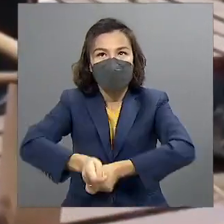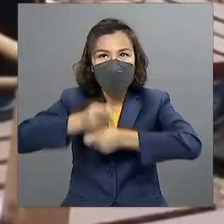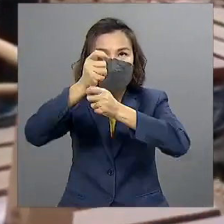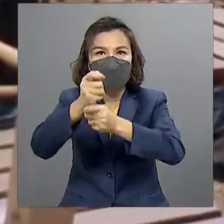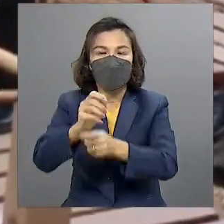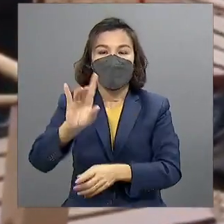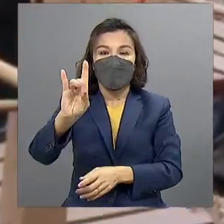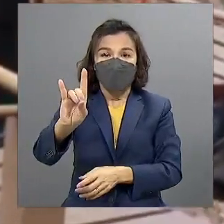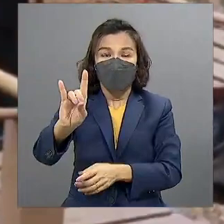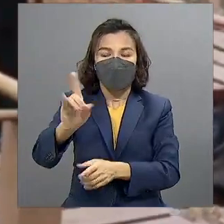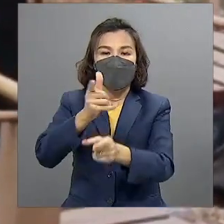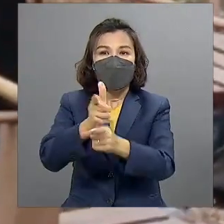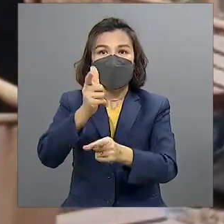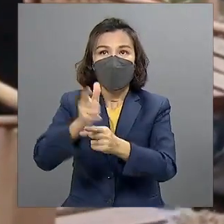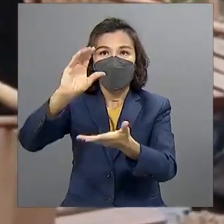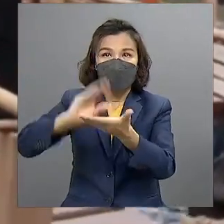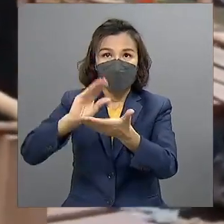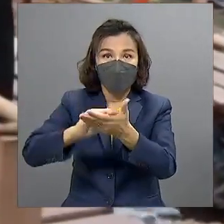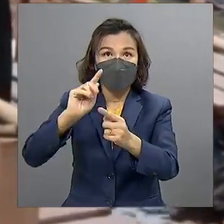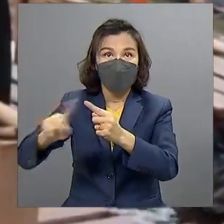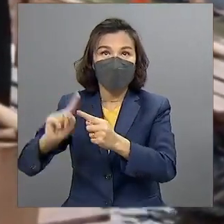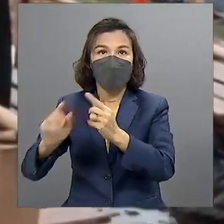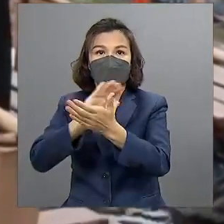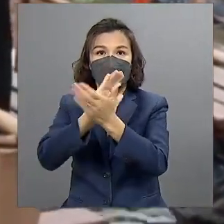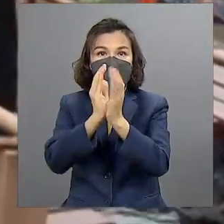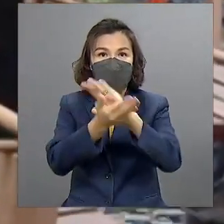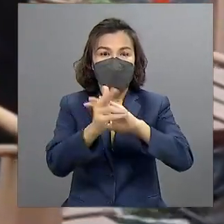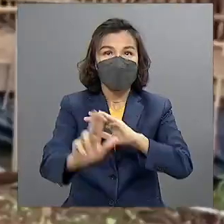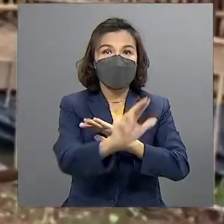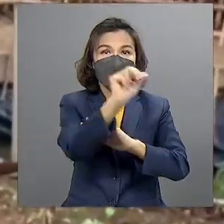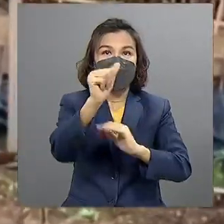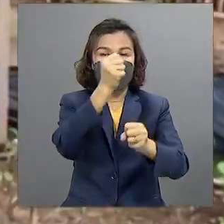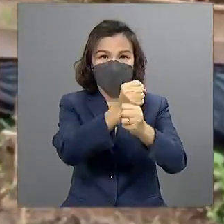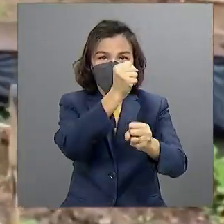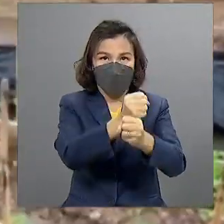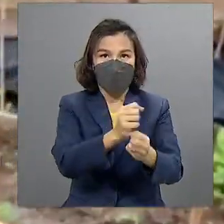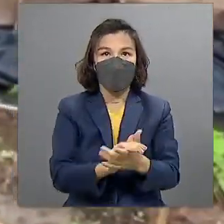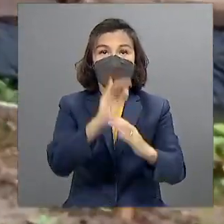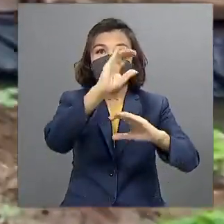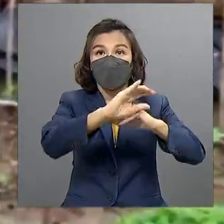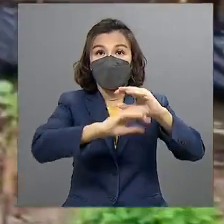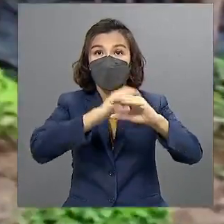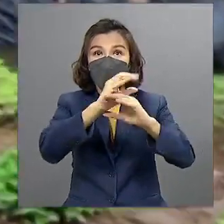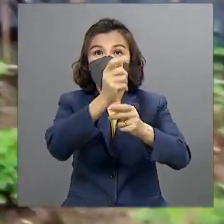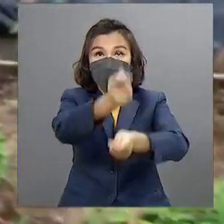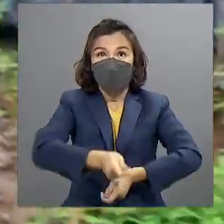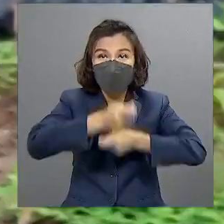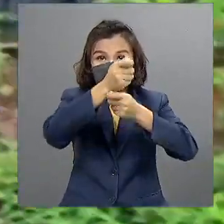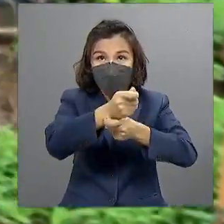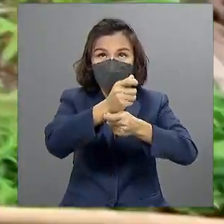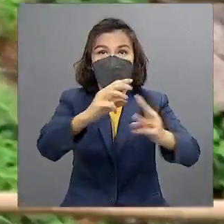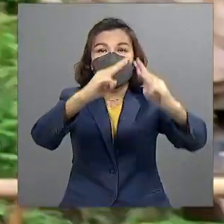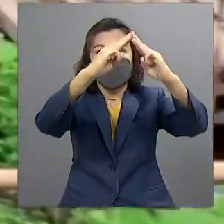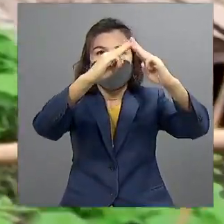ติมเพื่อสามารถนำไปปรับใช้เกี่ยวกับการดำเนินงานโครงการเกษตรกรรมของวัดและเพื่อให้เกิดความ